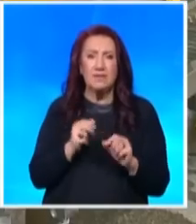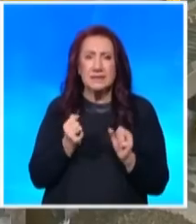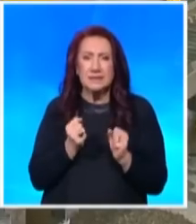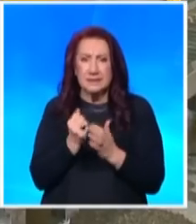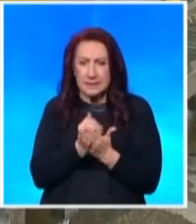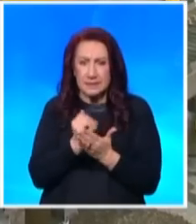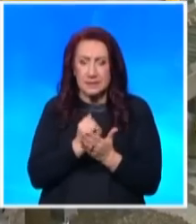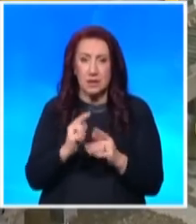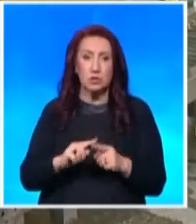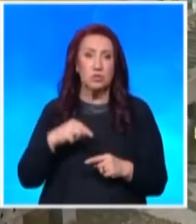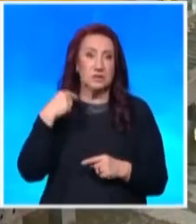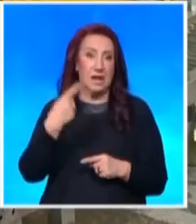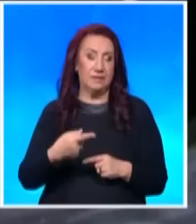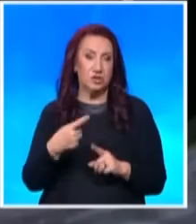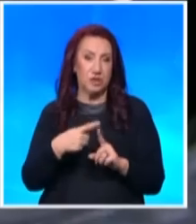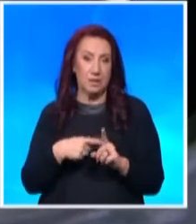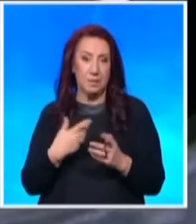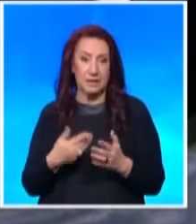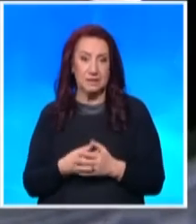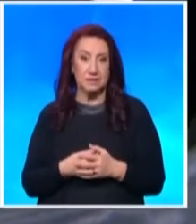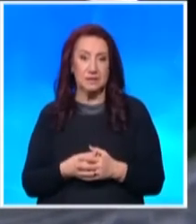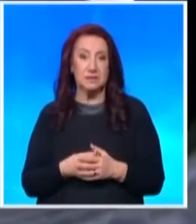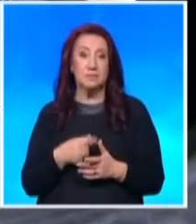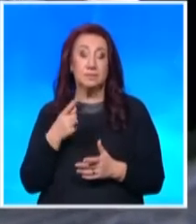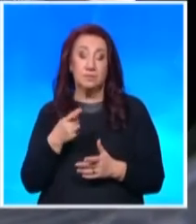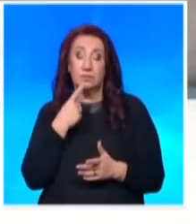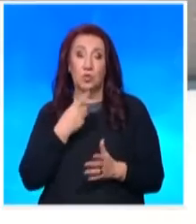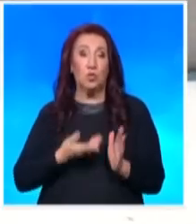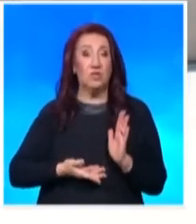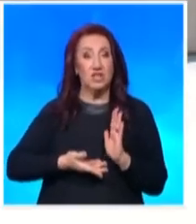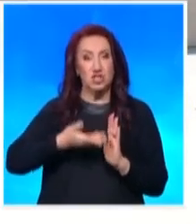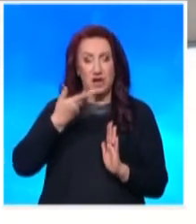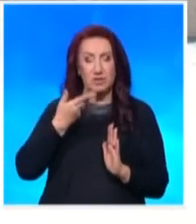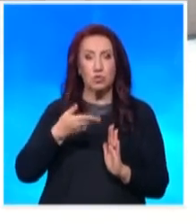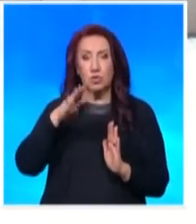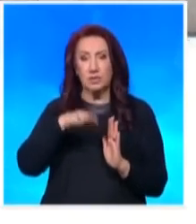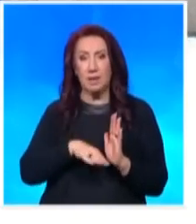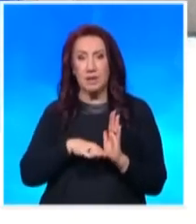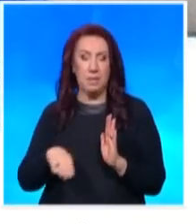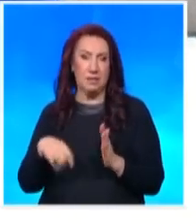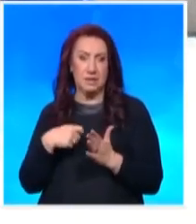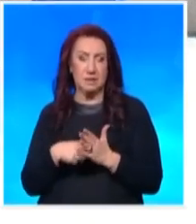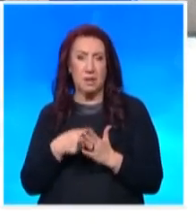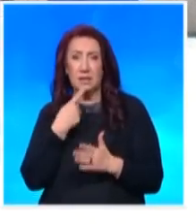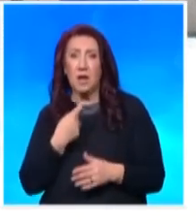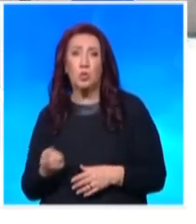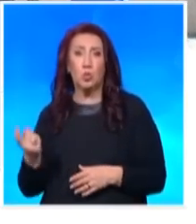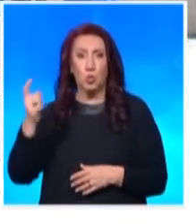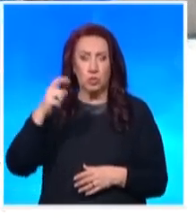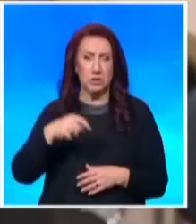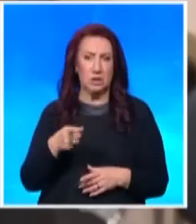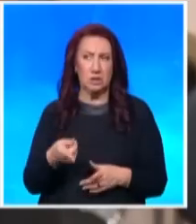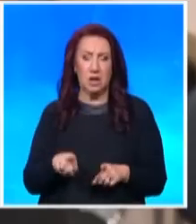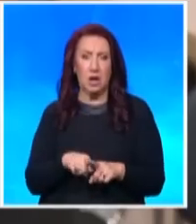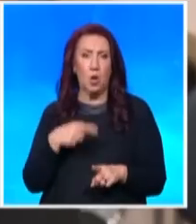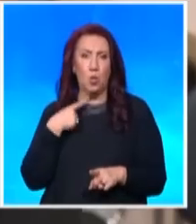месец. Според синдикатите, влизането в сила на по-високата минимална заплата чак от до година ощетява работещите, които я получават. Няма